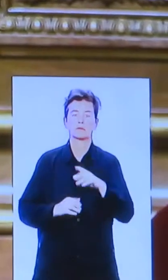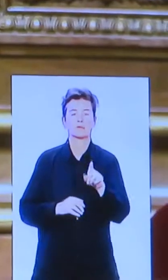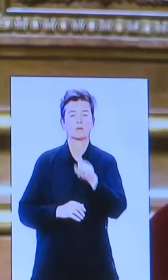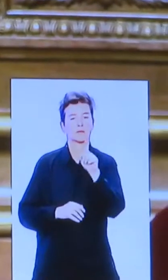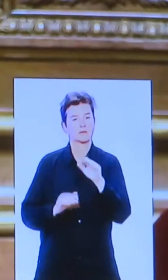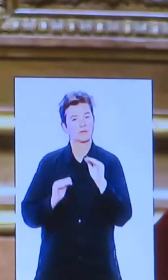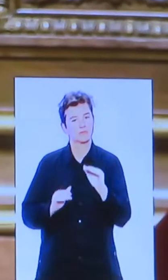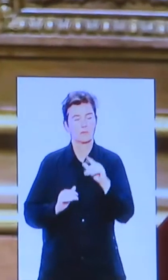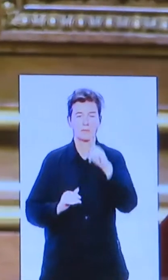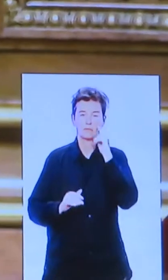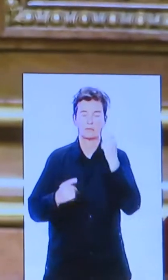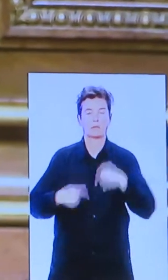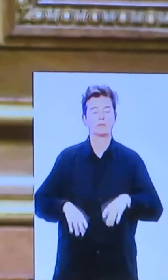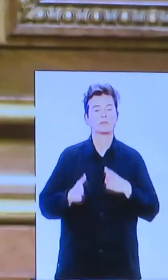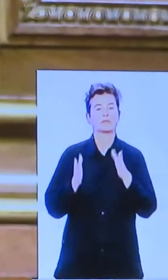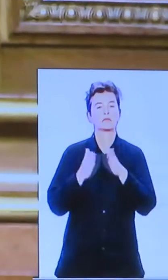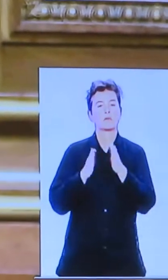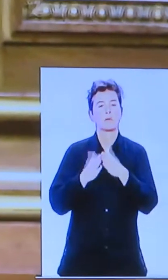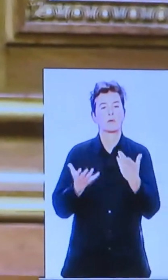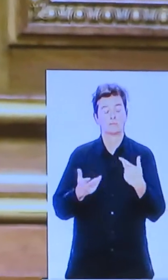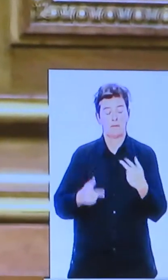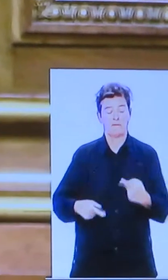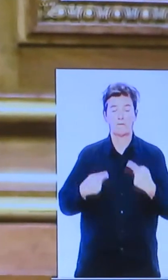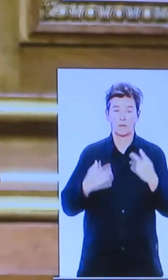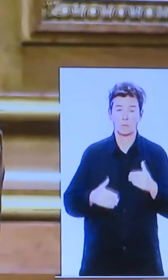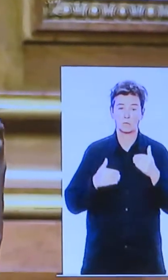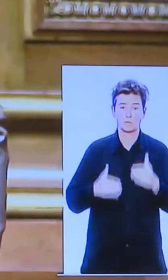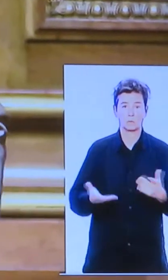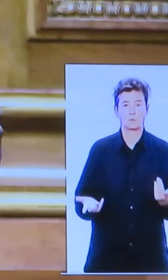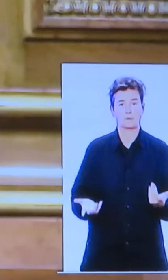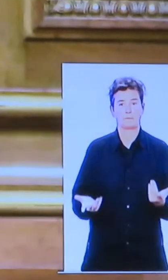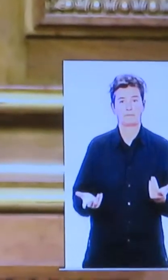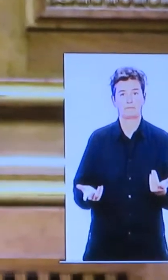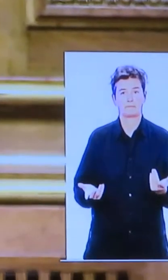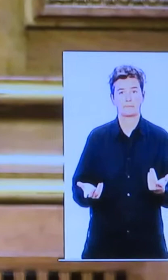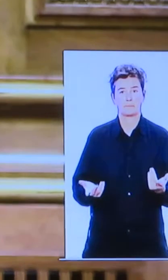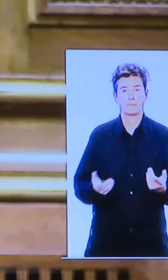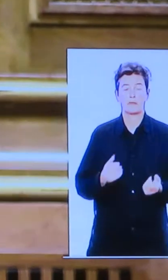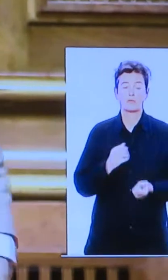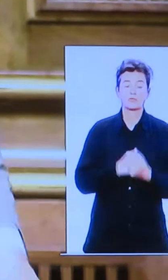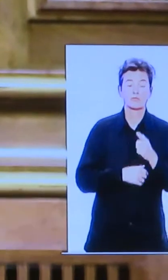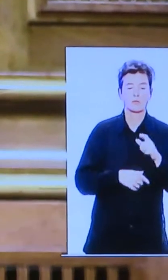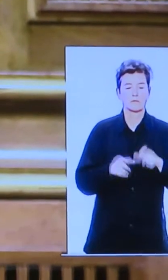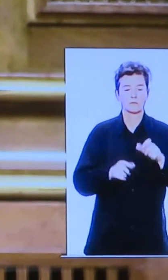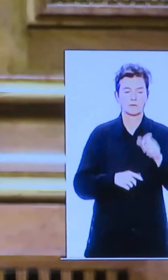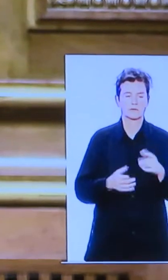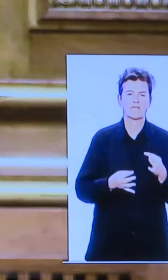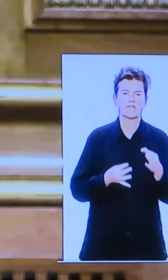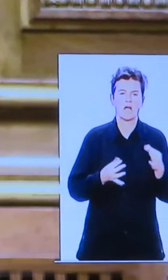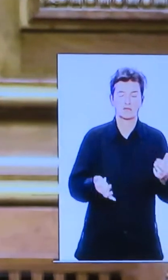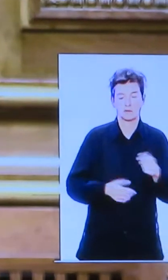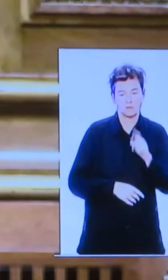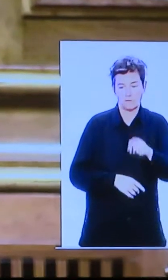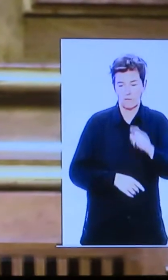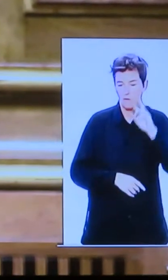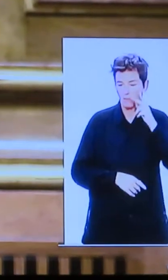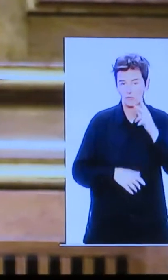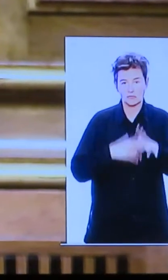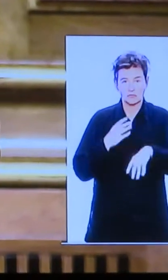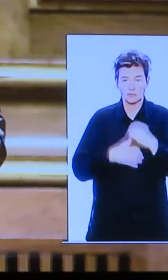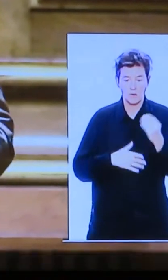s'adresse quand même à Monsieur le Premier ministre. La vie continue, il n'y a aucune raison, mis à part pour les populations fragilisées, de modifier nos habitudes de